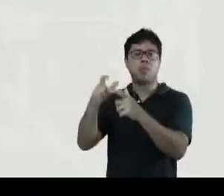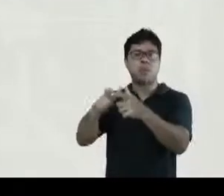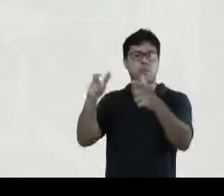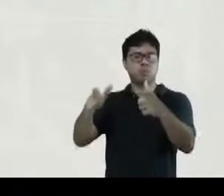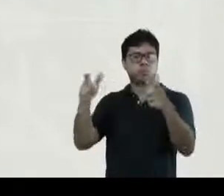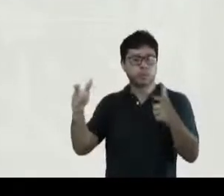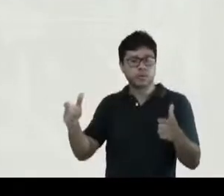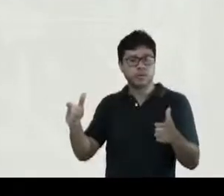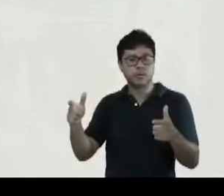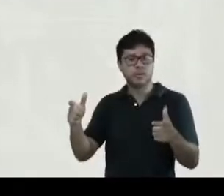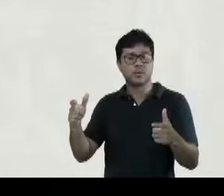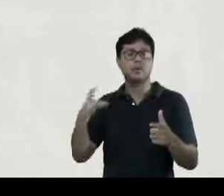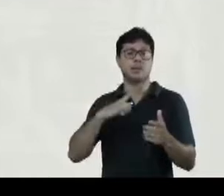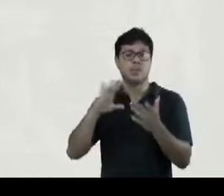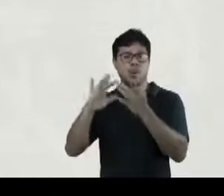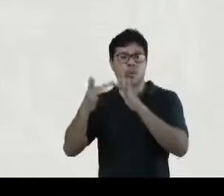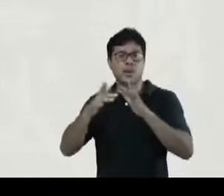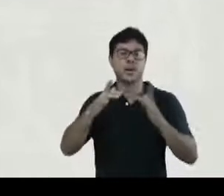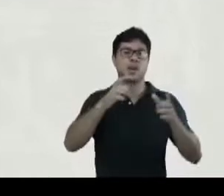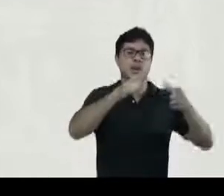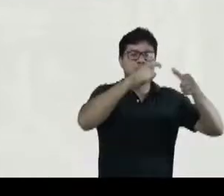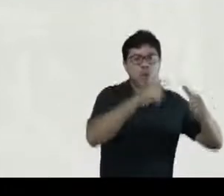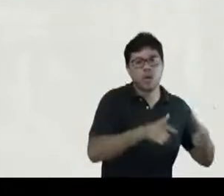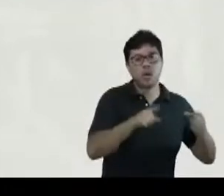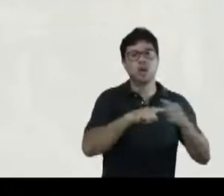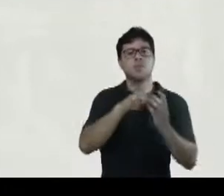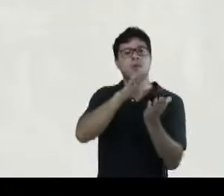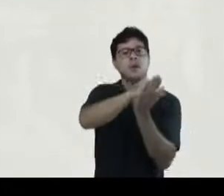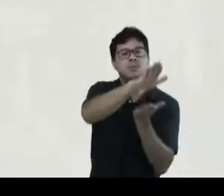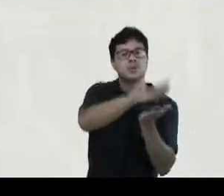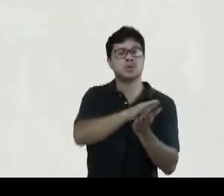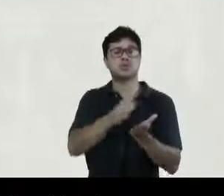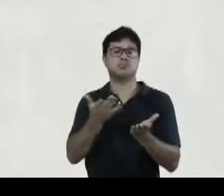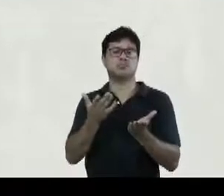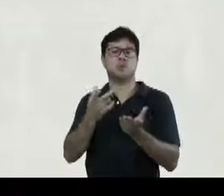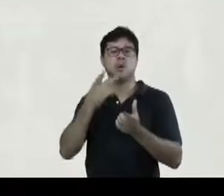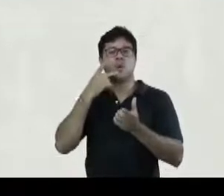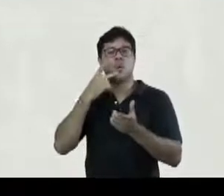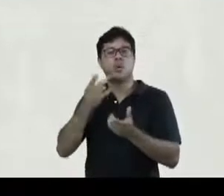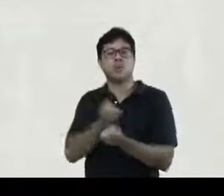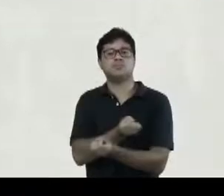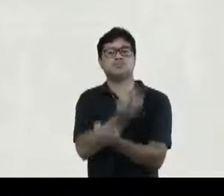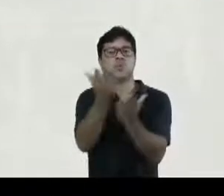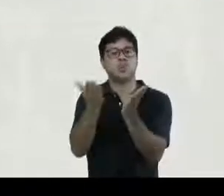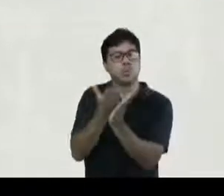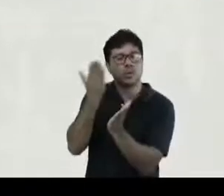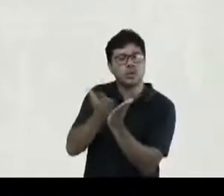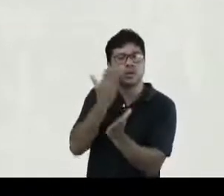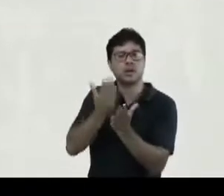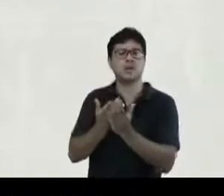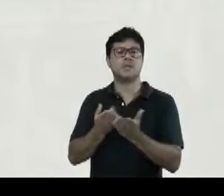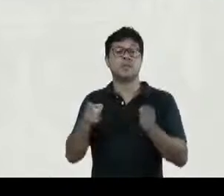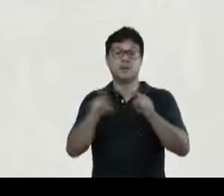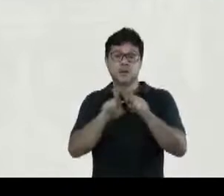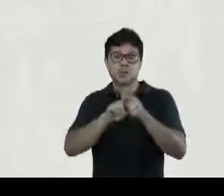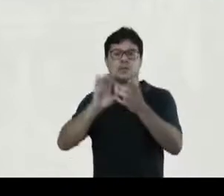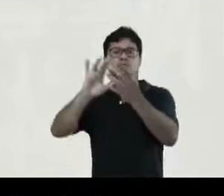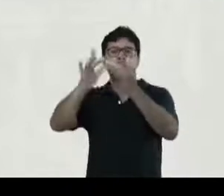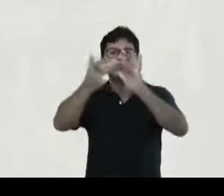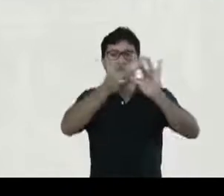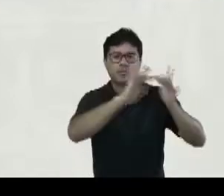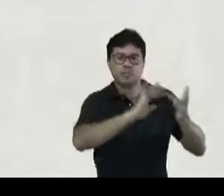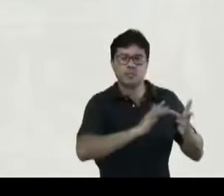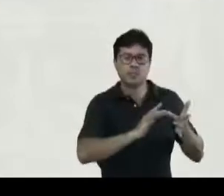Drucker, Verleger, Personen und Körperschaften sowie Provenienzen und das alles